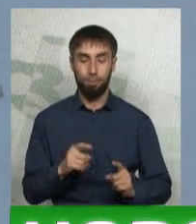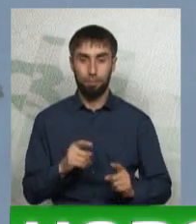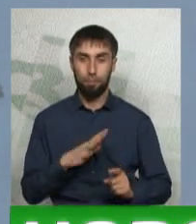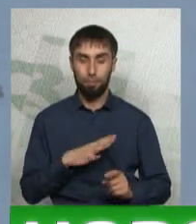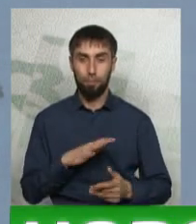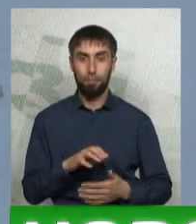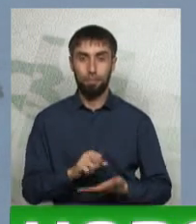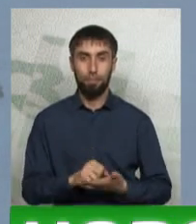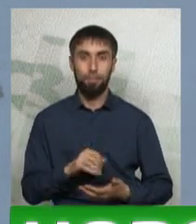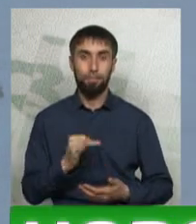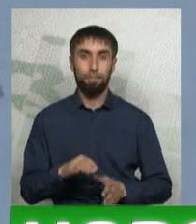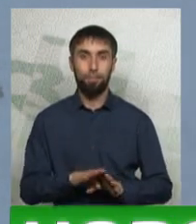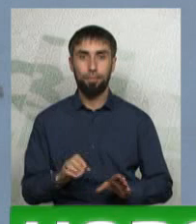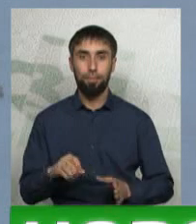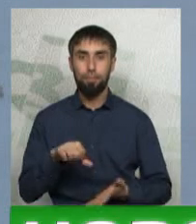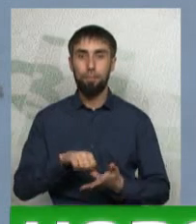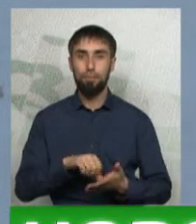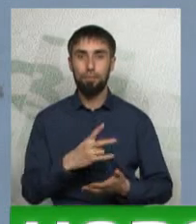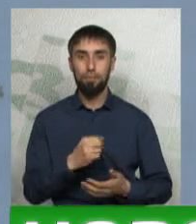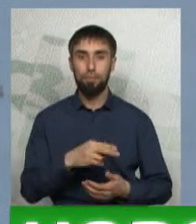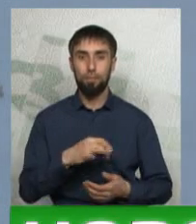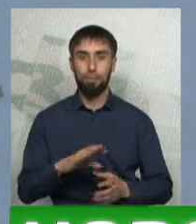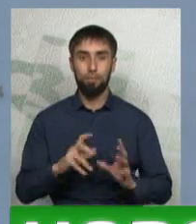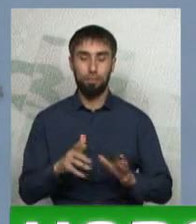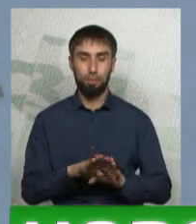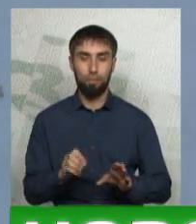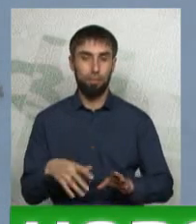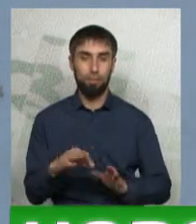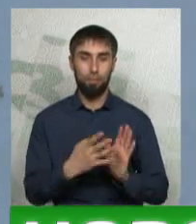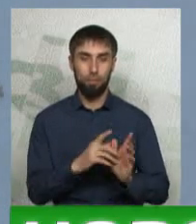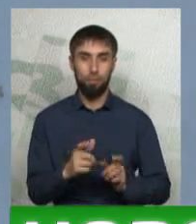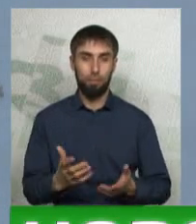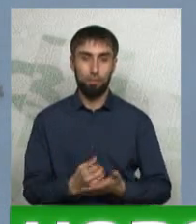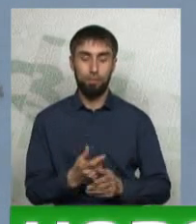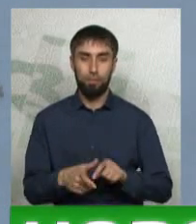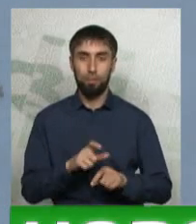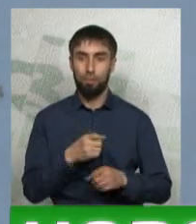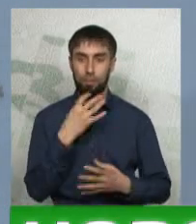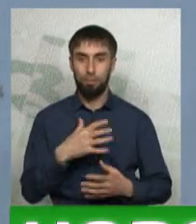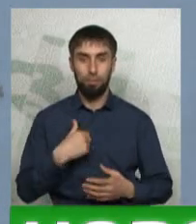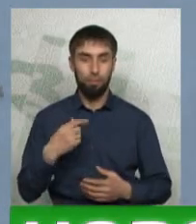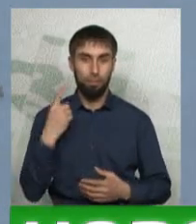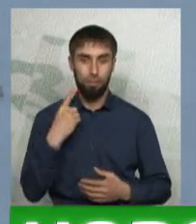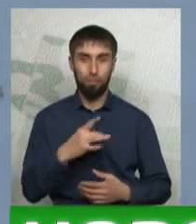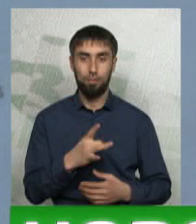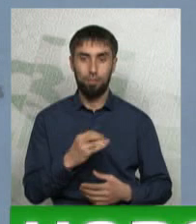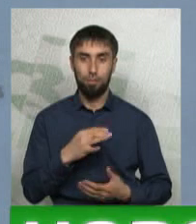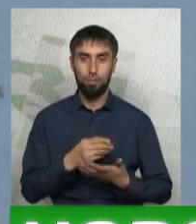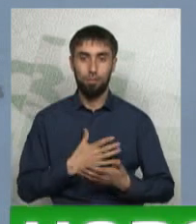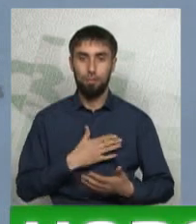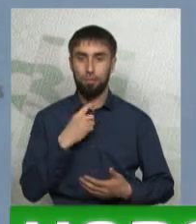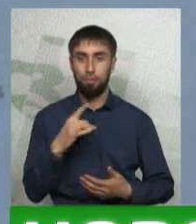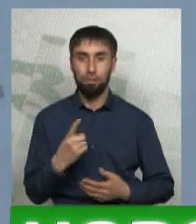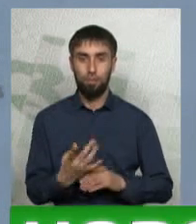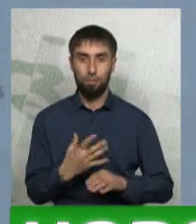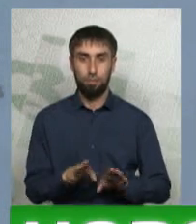золото заняли. И также мы выступили на чемпионате мира. Тоже все эти 9 человек выиграли. Это очень хороший, я думаю, наши результаты нашей республики. Тем более